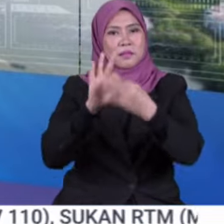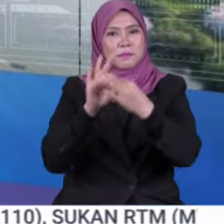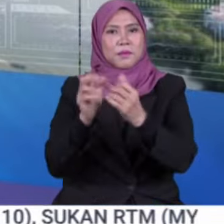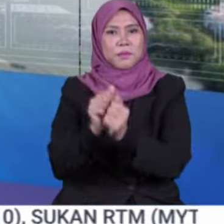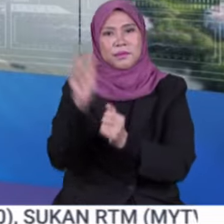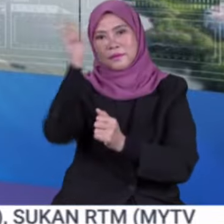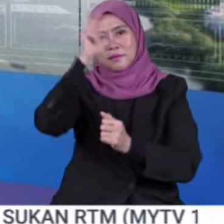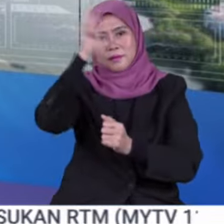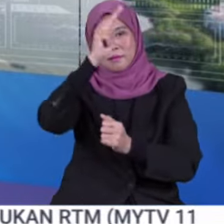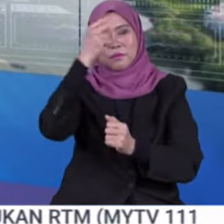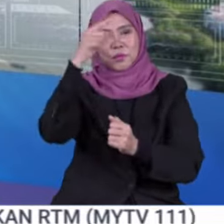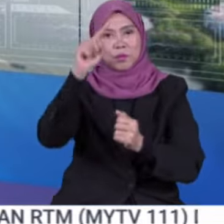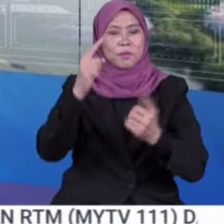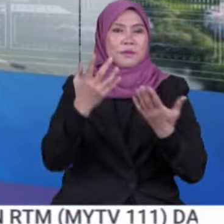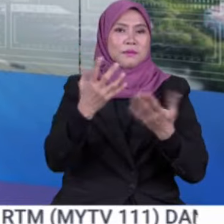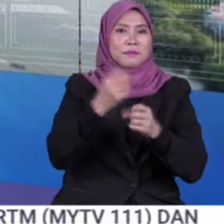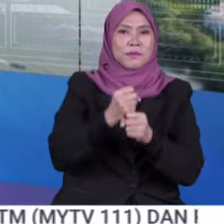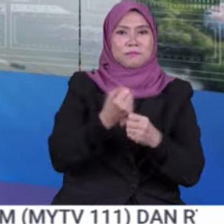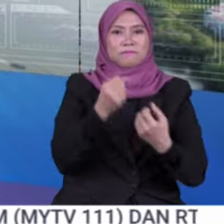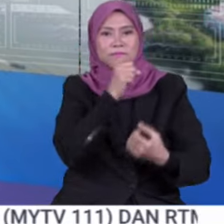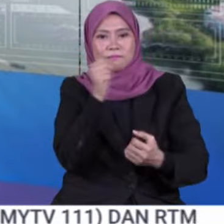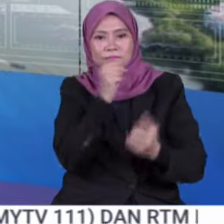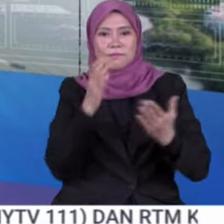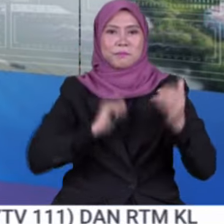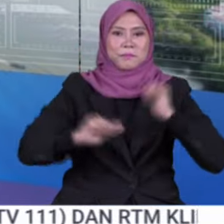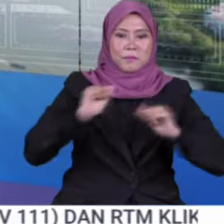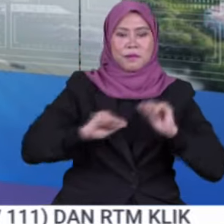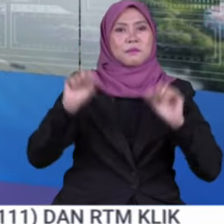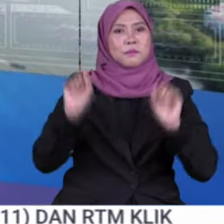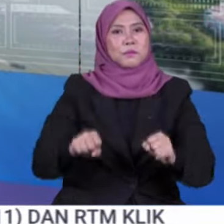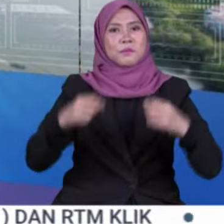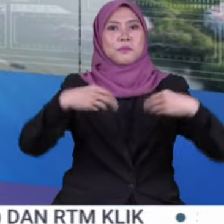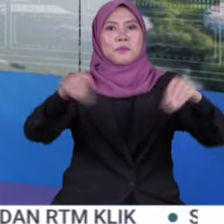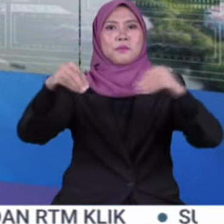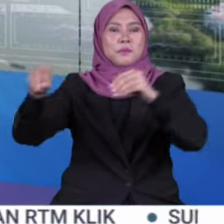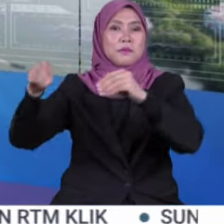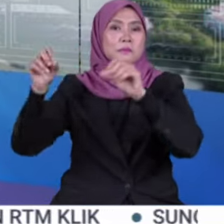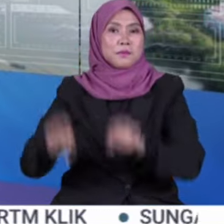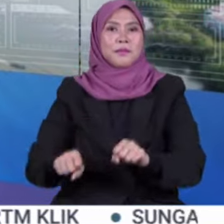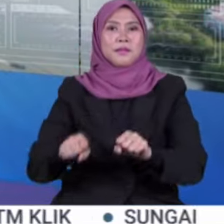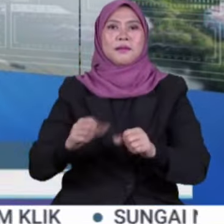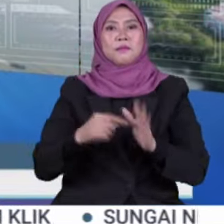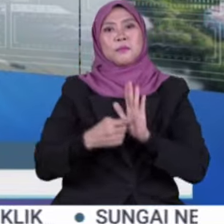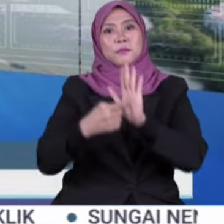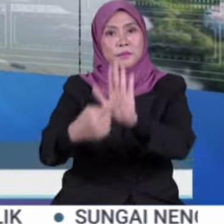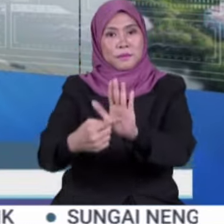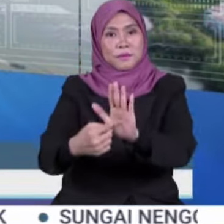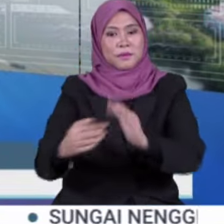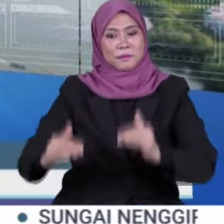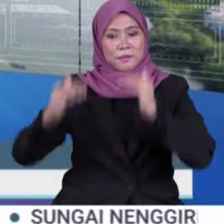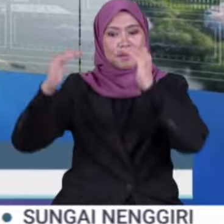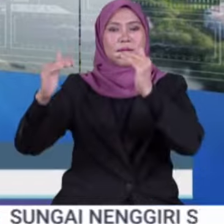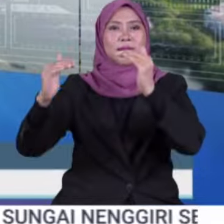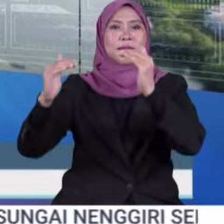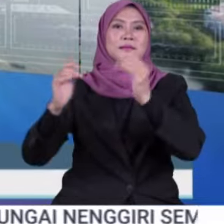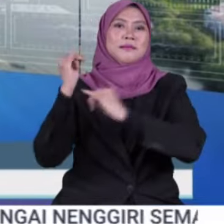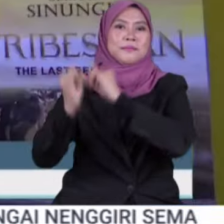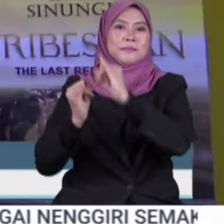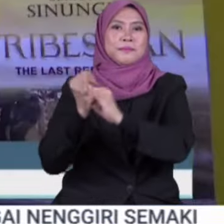pihak kerajaan menghasilkan karya berkualiti dan nilai keboleh pasaran sekaligus diketengahkan ke peringkat lebih